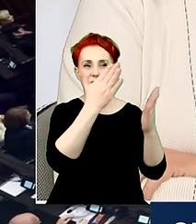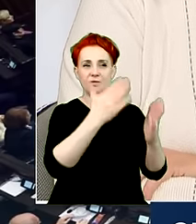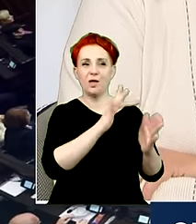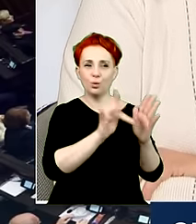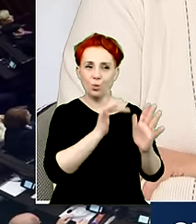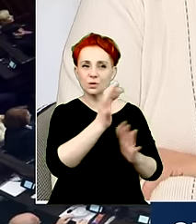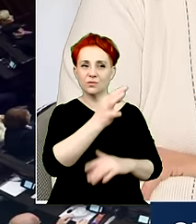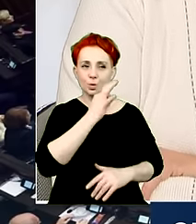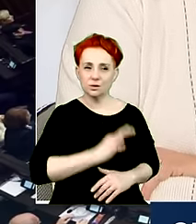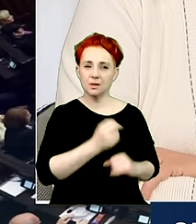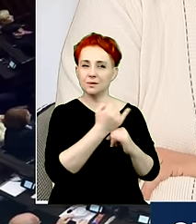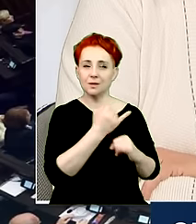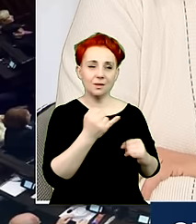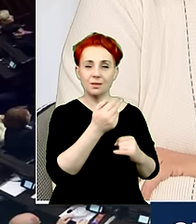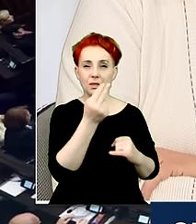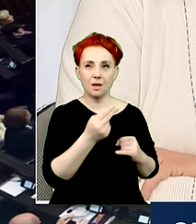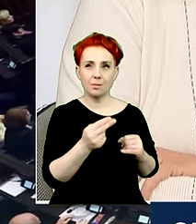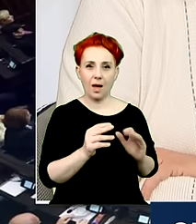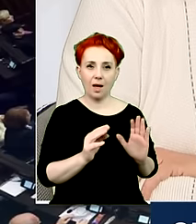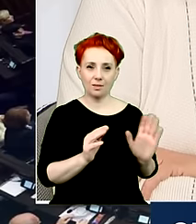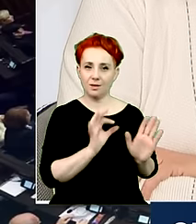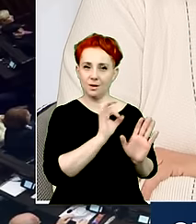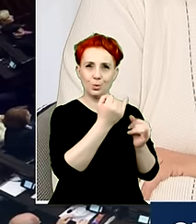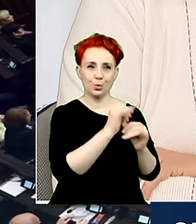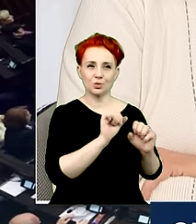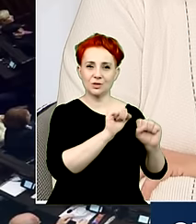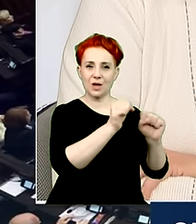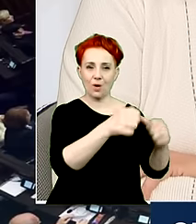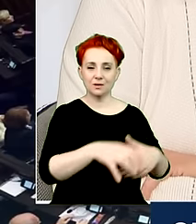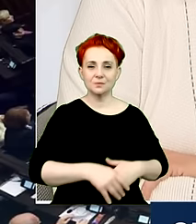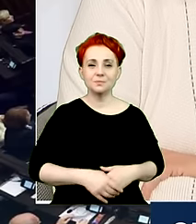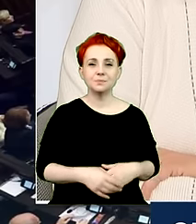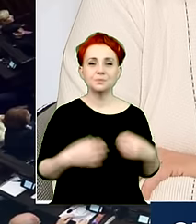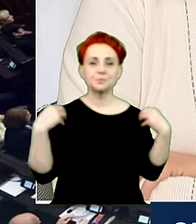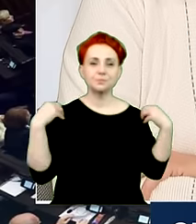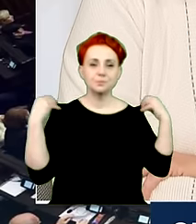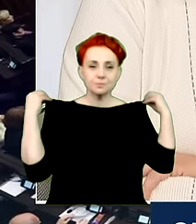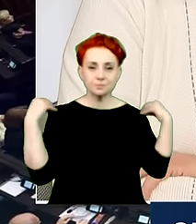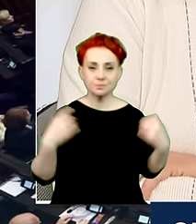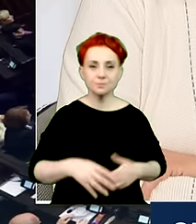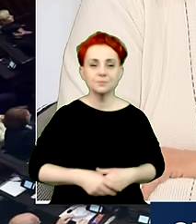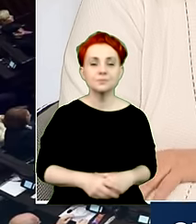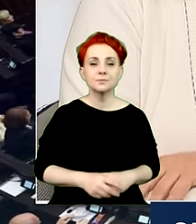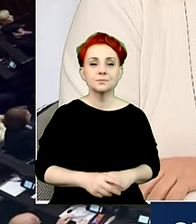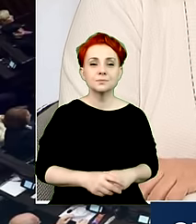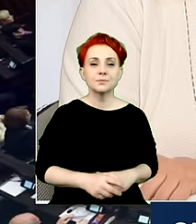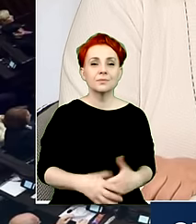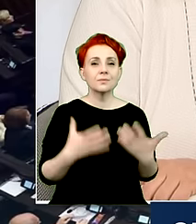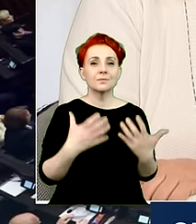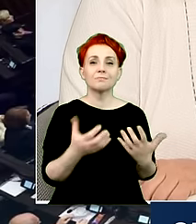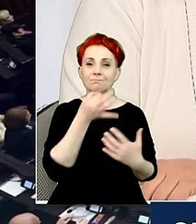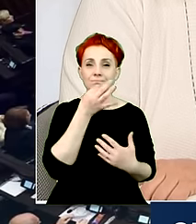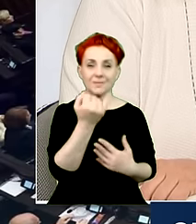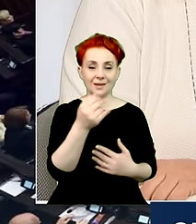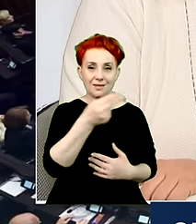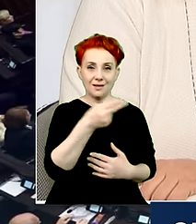No, to są właśnie różne takie działaniach, koligacje, o których teraz nie będziemy rozmawiać. Ale chciałbym spytać o coś innego, bo pani